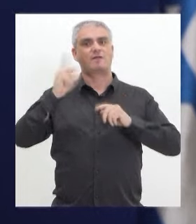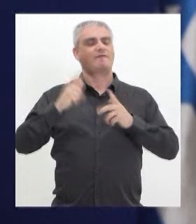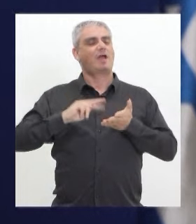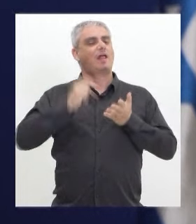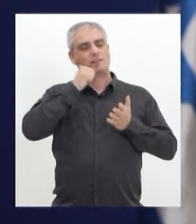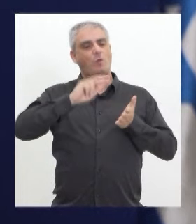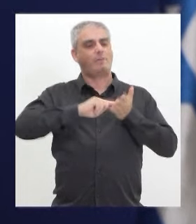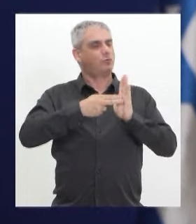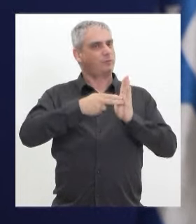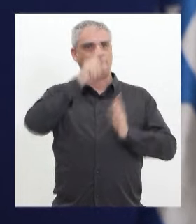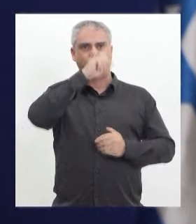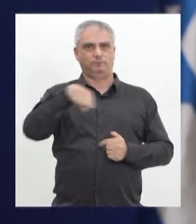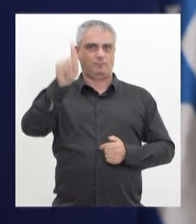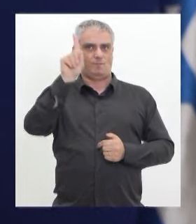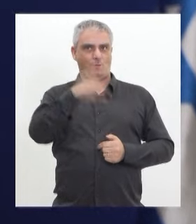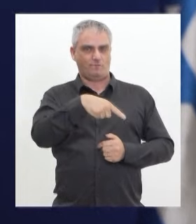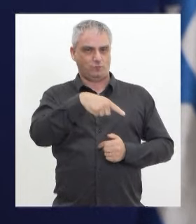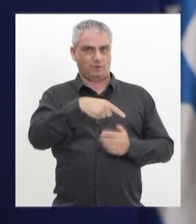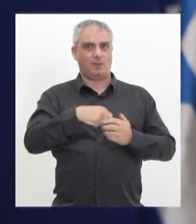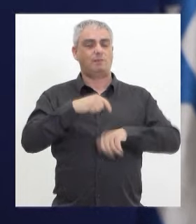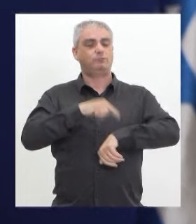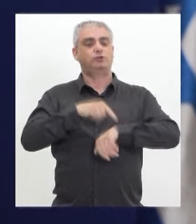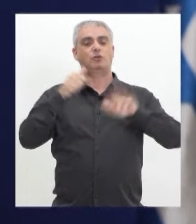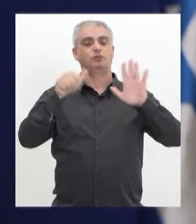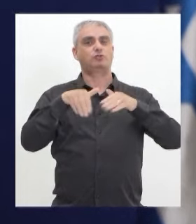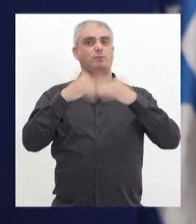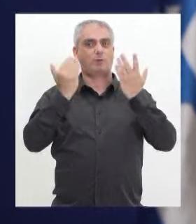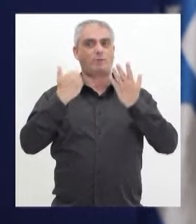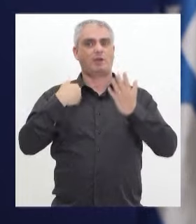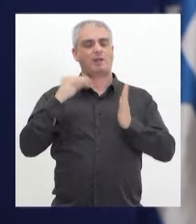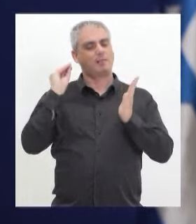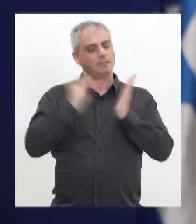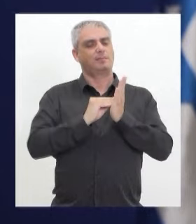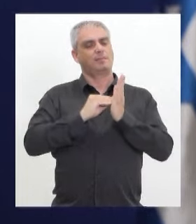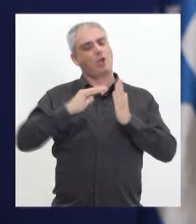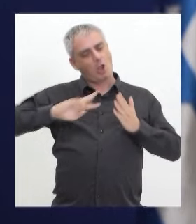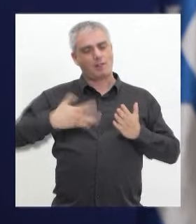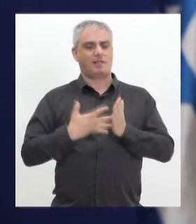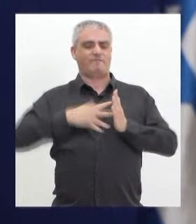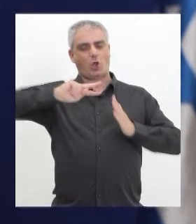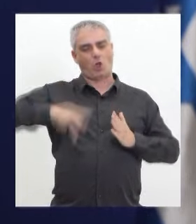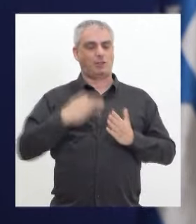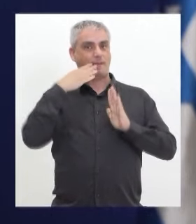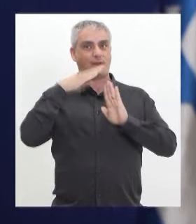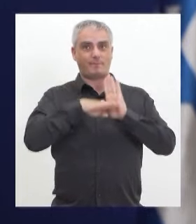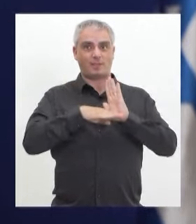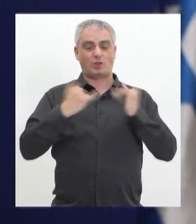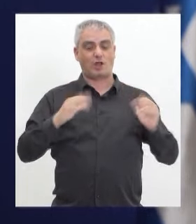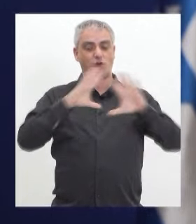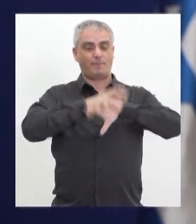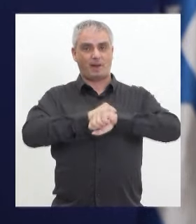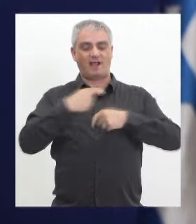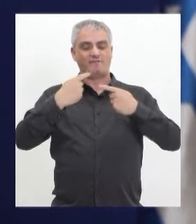נים לא התקיימו בשעה 6 בבוקר נתקף את ההנחיה שוב החל מהלילה